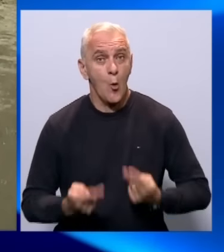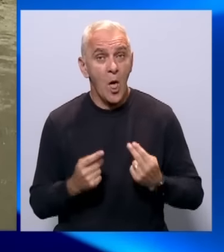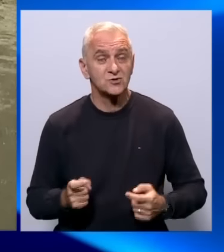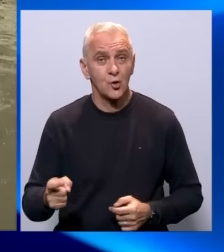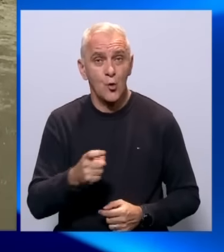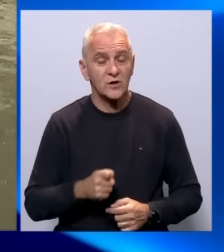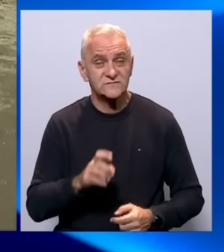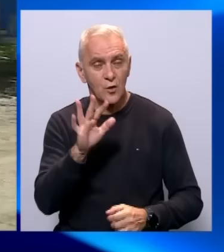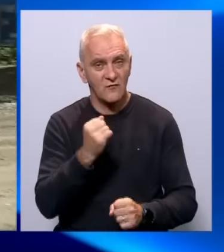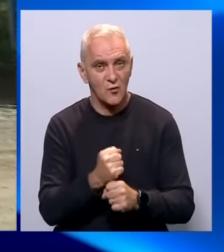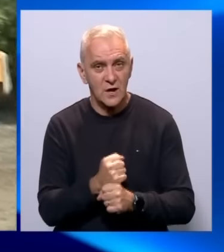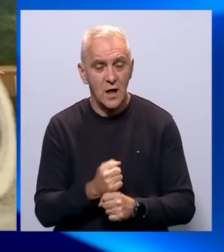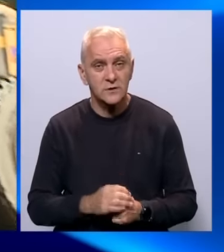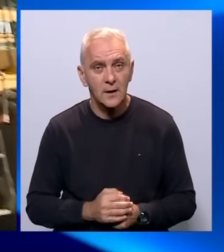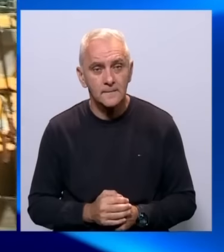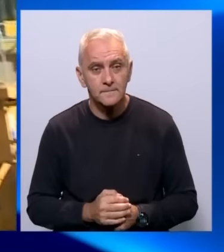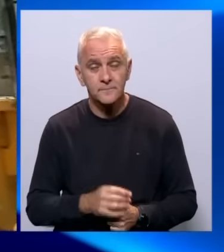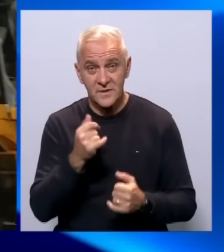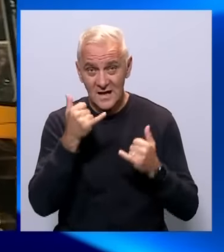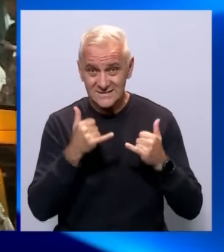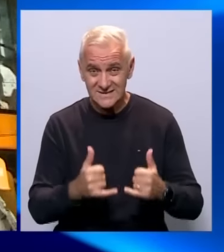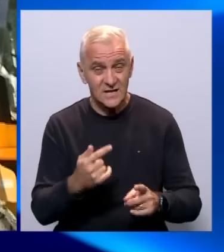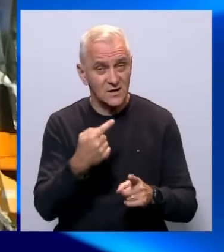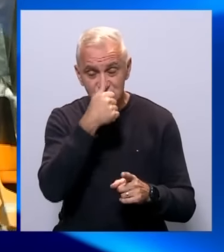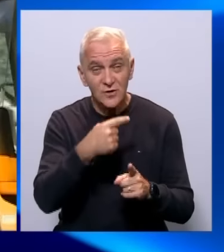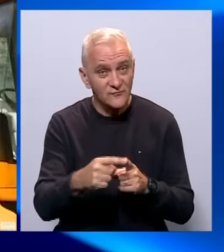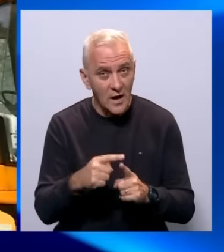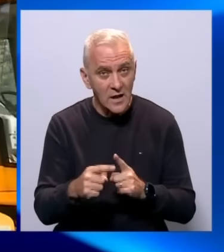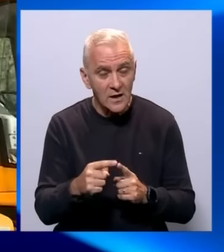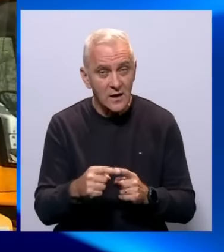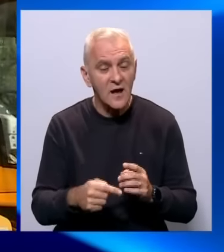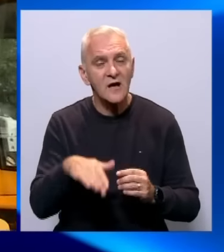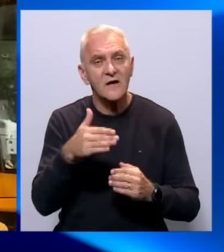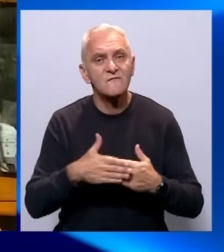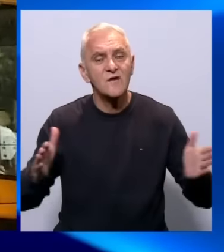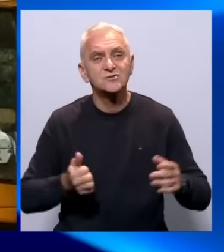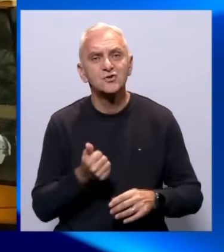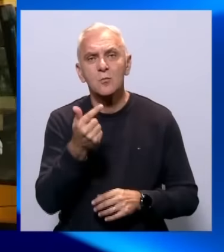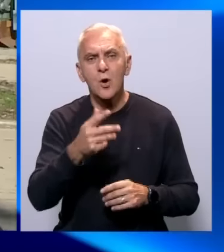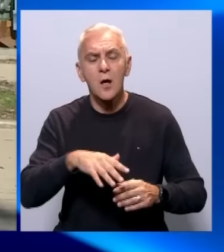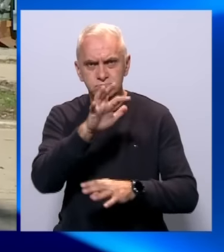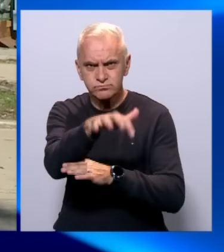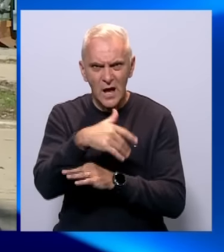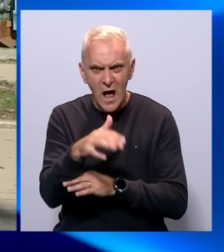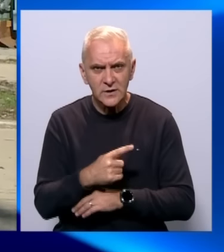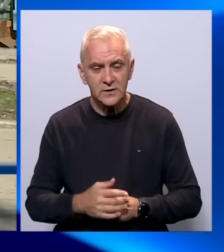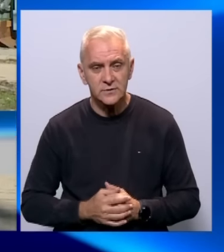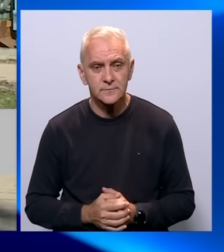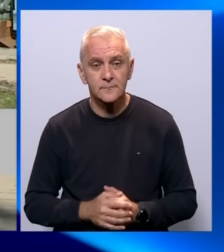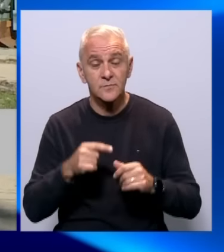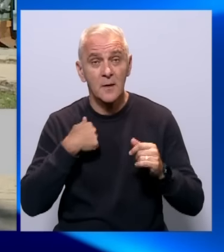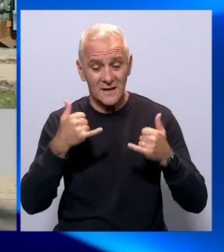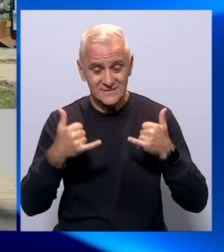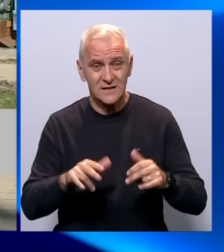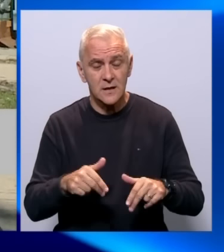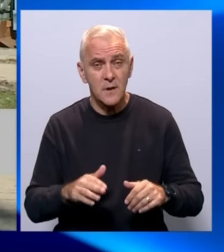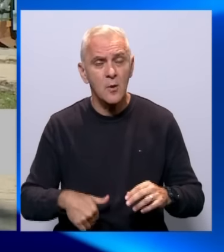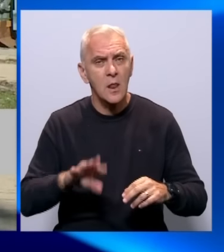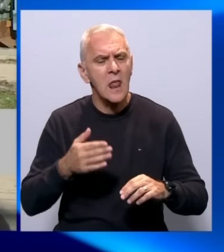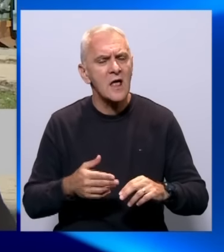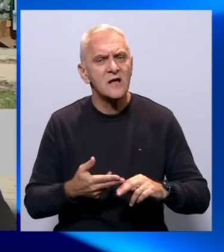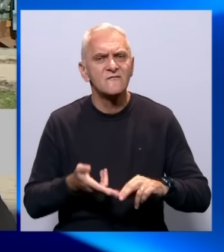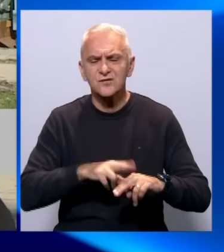organizovanje njihovog rada. Ono što je trenutno nedostaje u Jablanici je veći broj teških mašina. Mi u ovom momentu imamo najveću